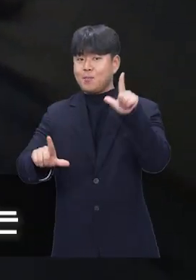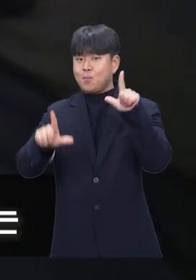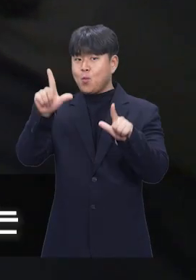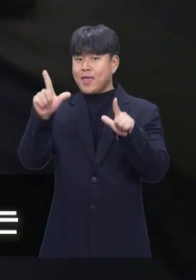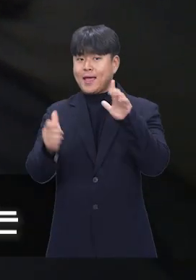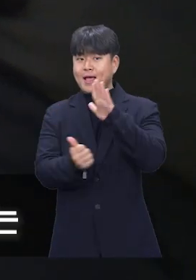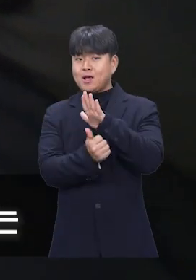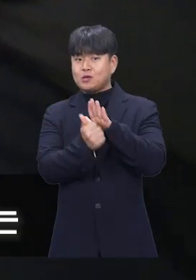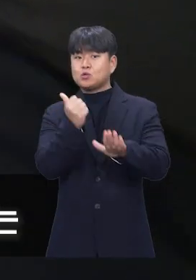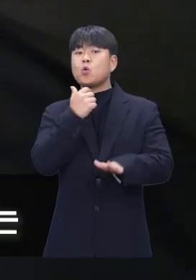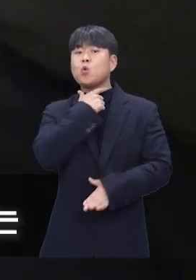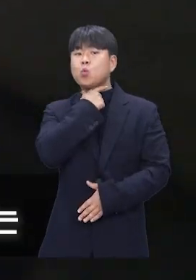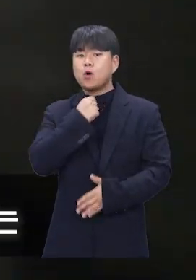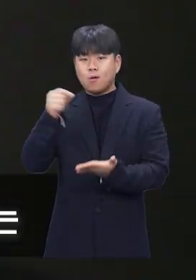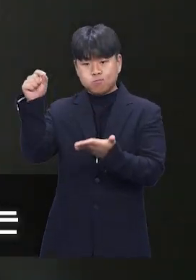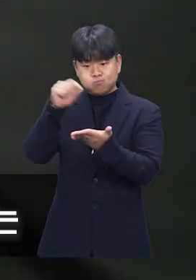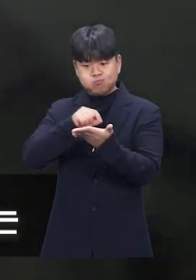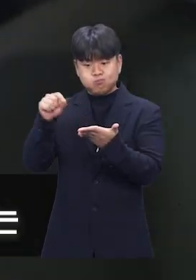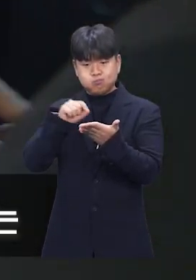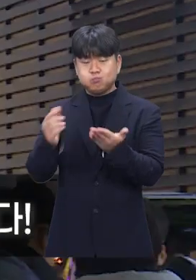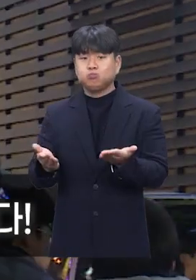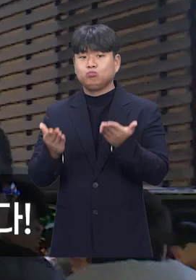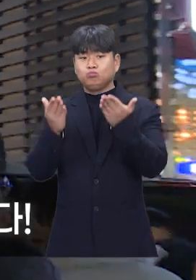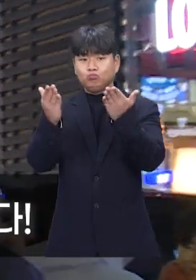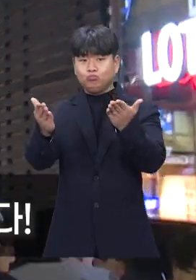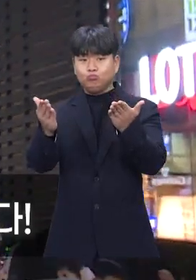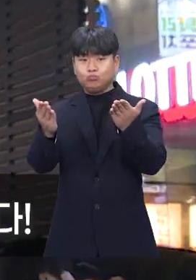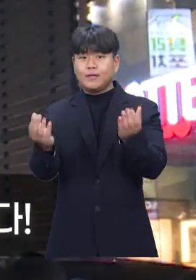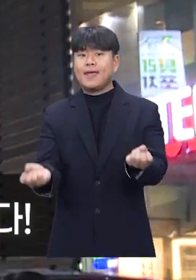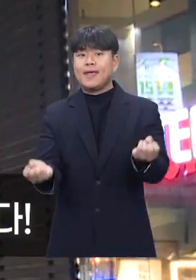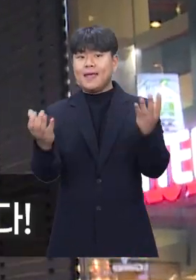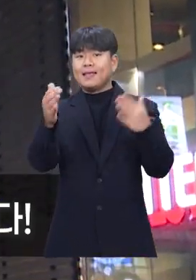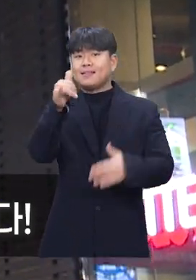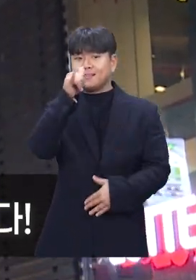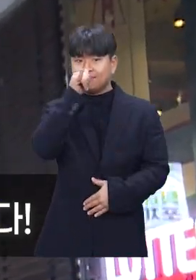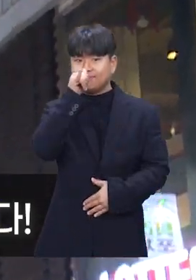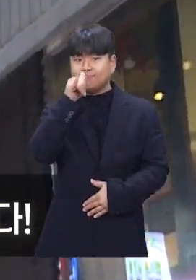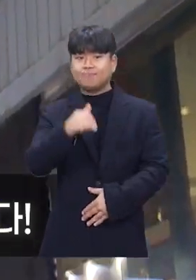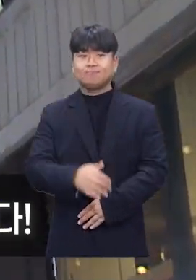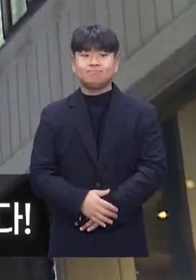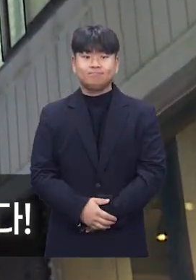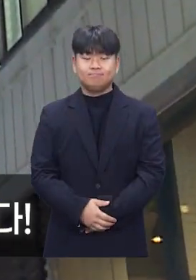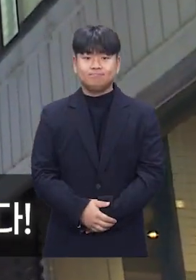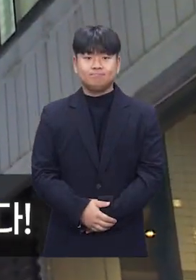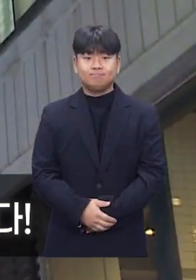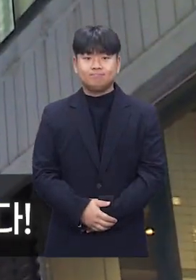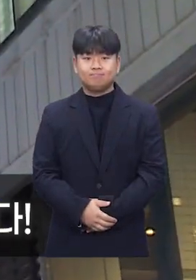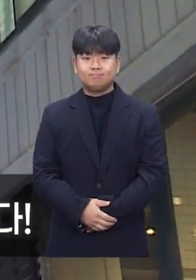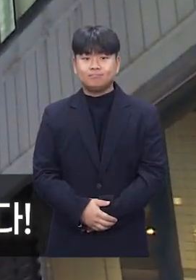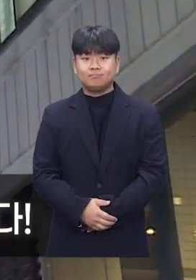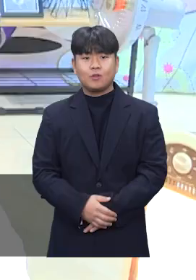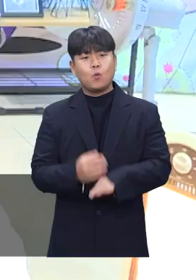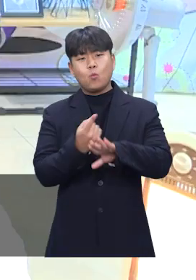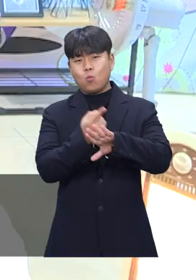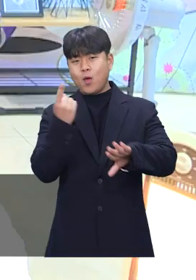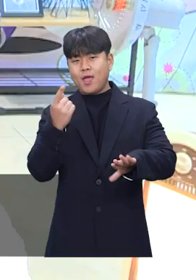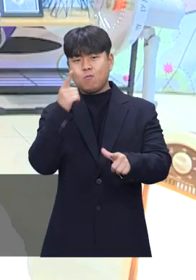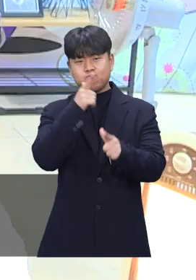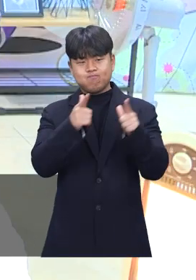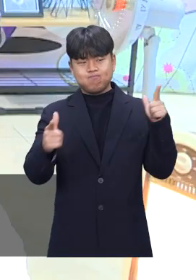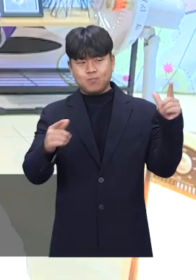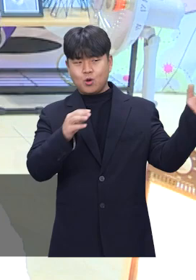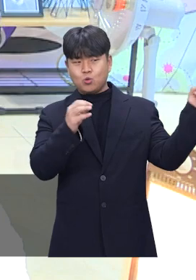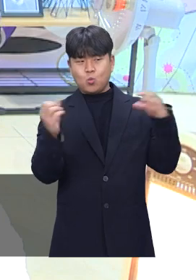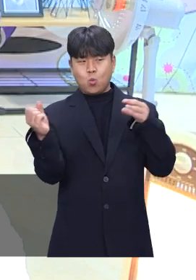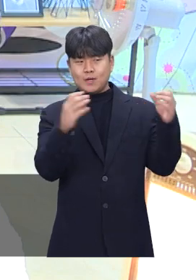모양의 조형물에 소망을 적고 하늘에 띄우는 쓰면 이루어진 달이라는 재미있는 퍼포먼스가 펼쳐졌습니다. 이외에도